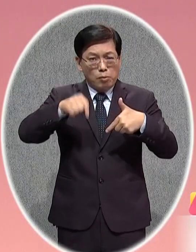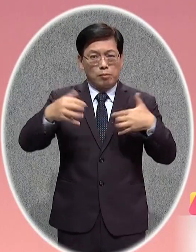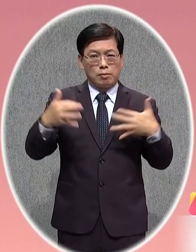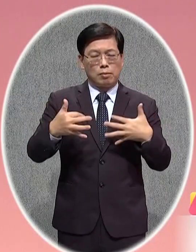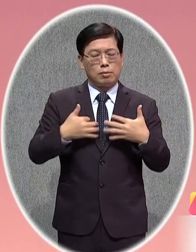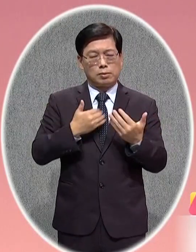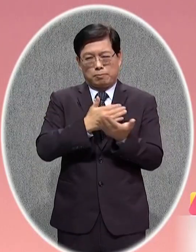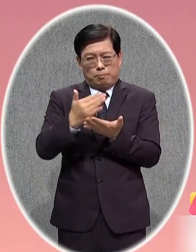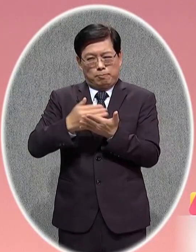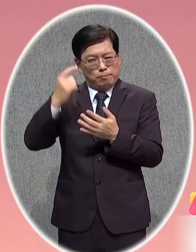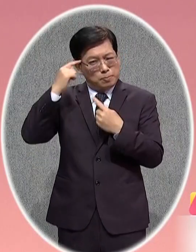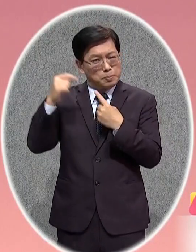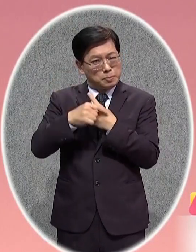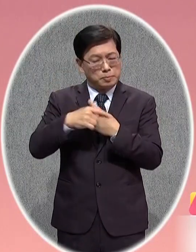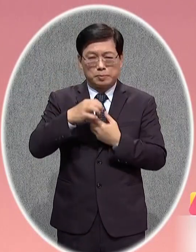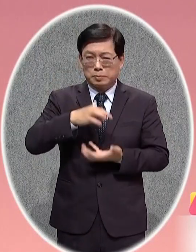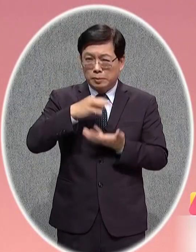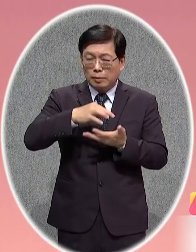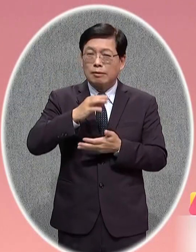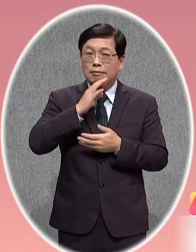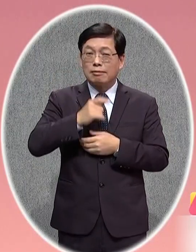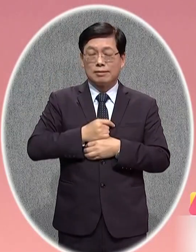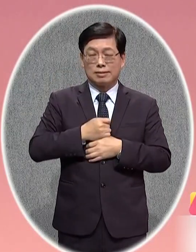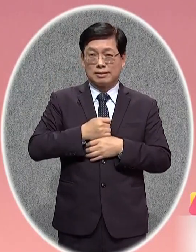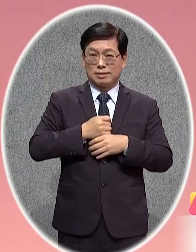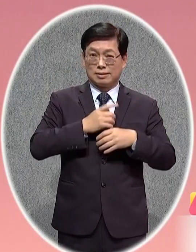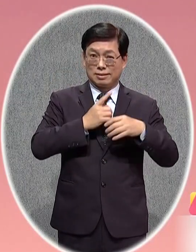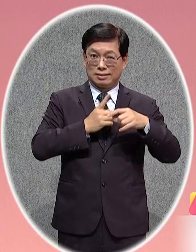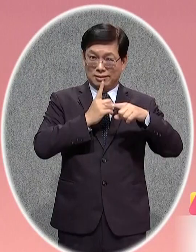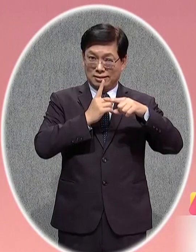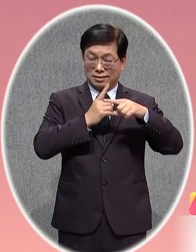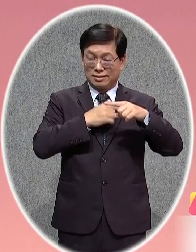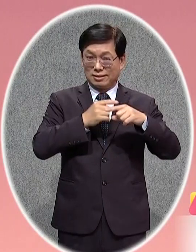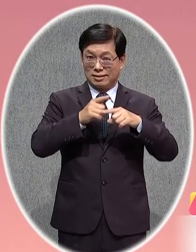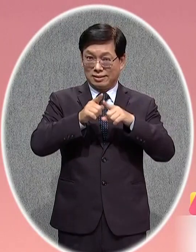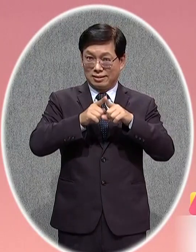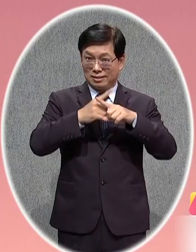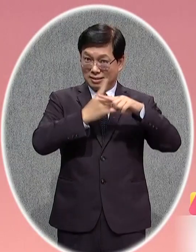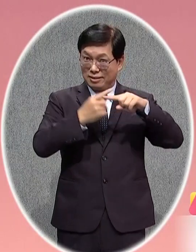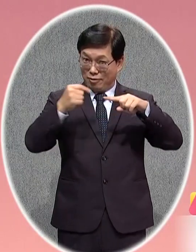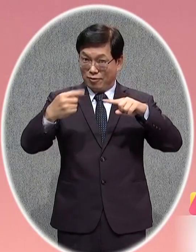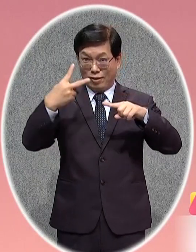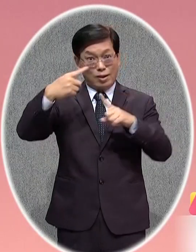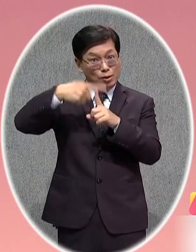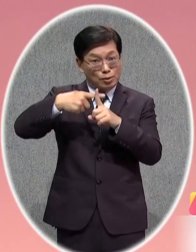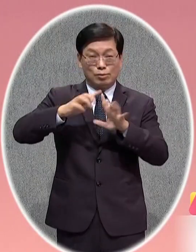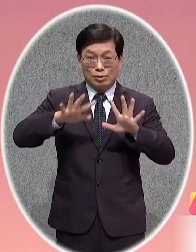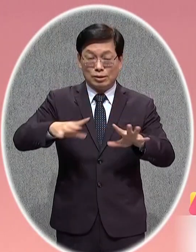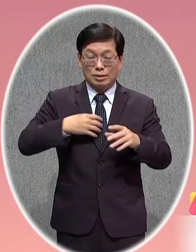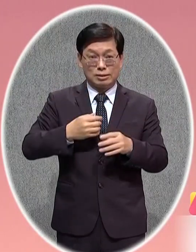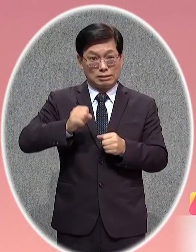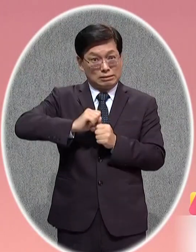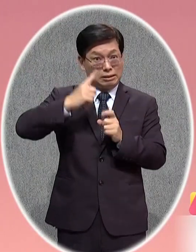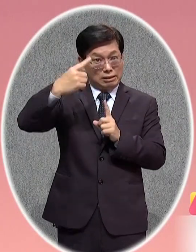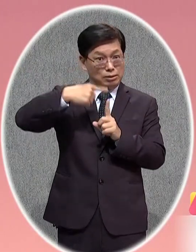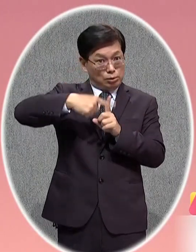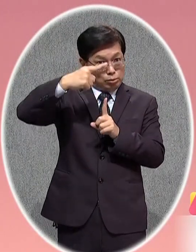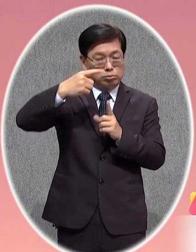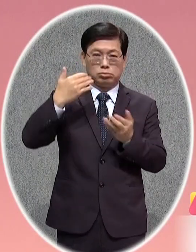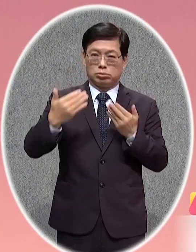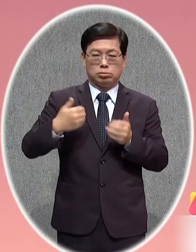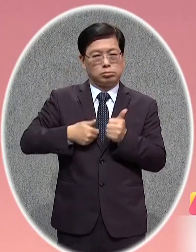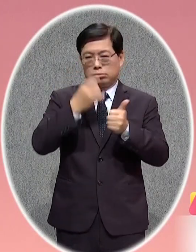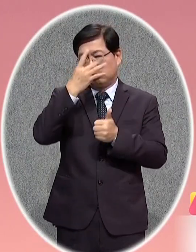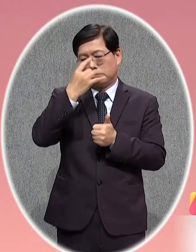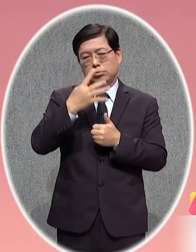候，是在担忧的是正负二度 C。我们现在正负一度 C， 一度升温一度大概是追